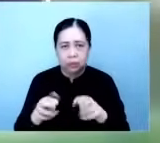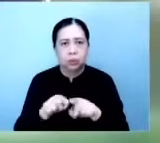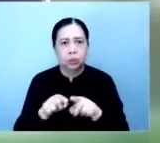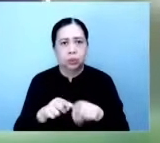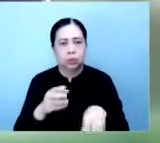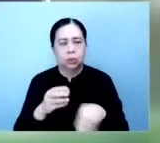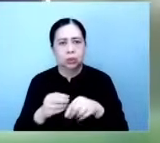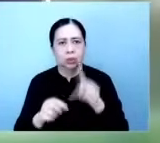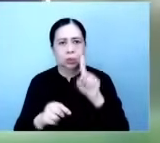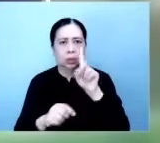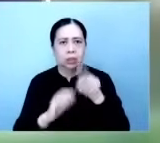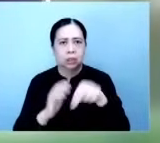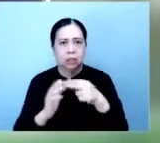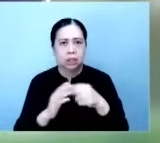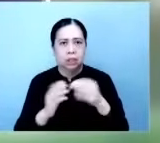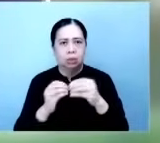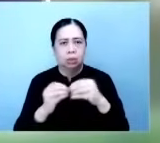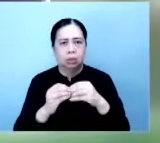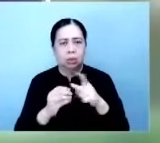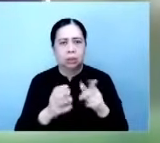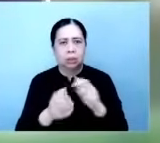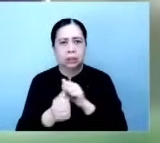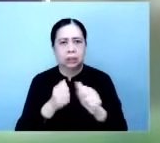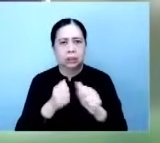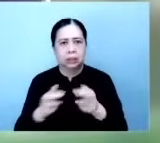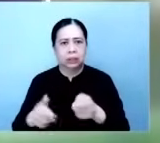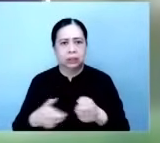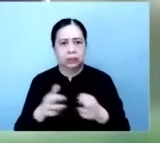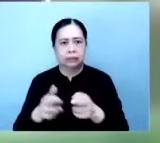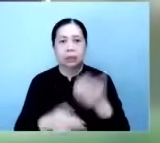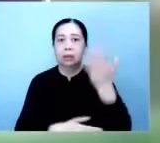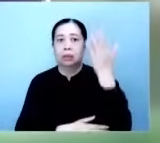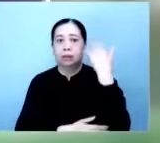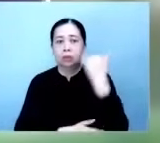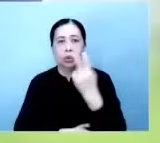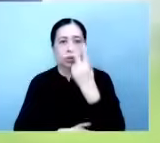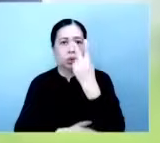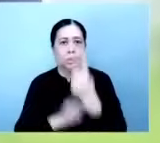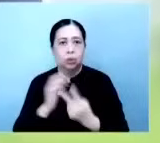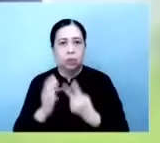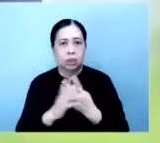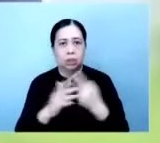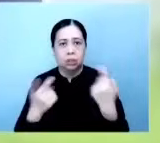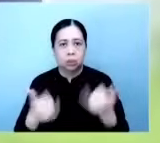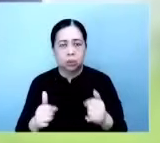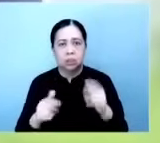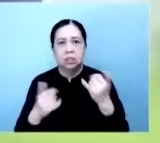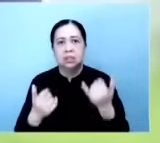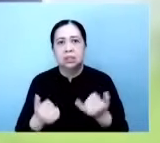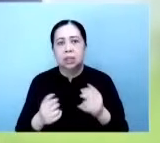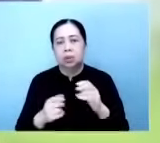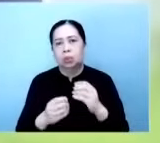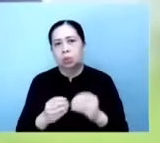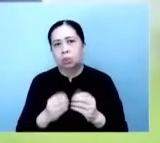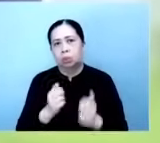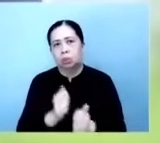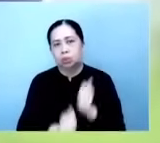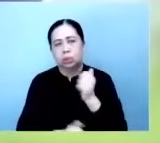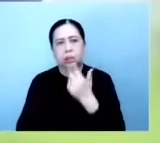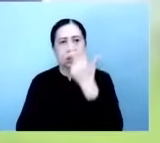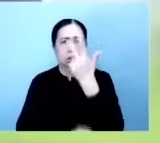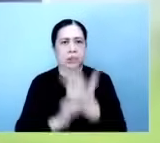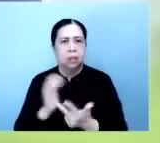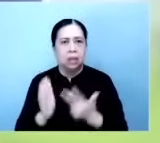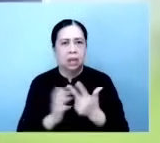ang pagtawid sa ilog ng mga katutubo. Kung dati, 2 oras lang. Ngayon, inaabot na sila ng 3 oras